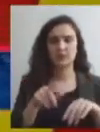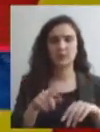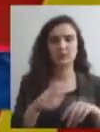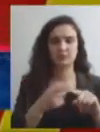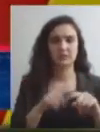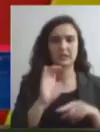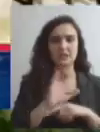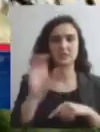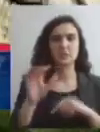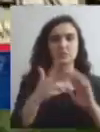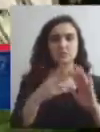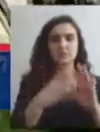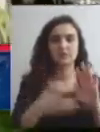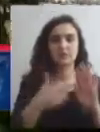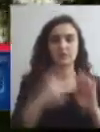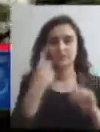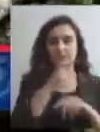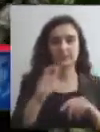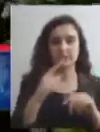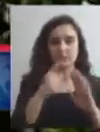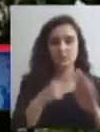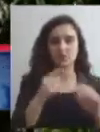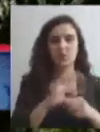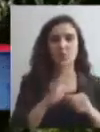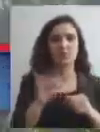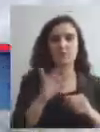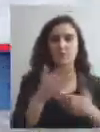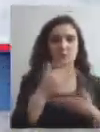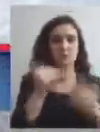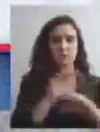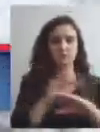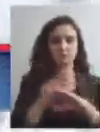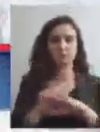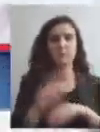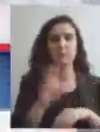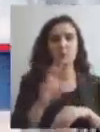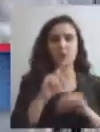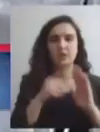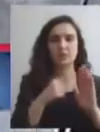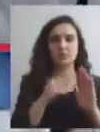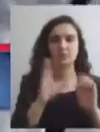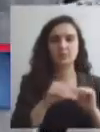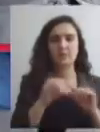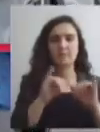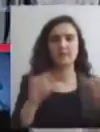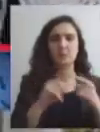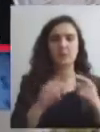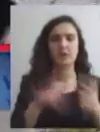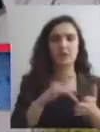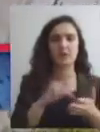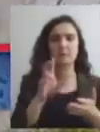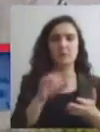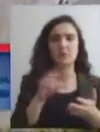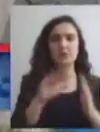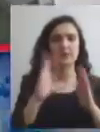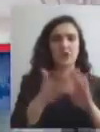გაგზავნილი 98 პირის ნიმუშიდან კორონავირუსი არც ერთს არ დაუდასტურდა. ბიოლოგიური ნიმუშები ეპიდემიოლოგებმა ქალაქ ბოლნისში და სოფელ რაჭის